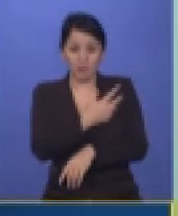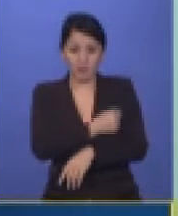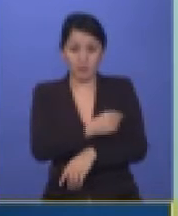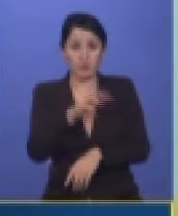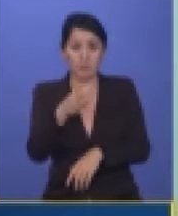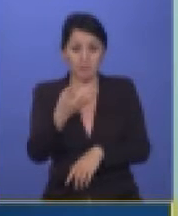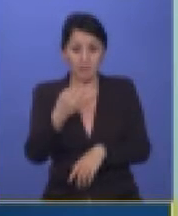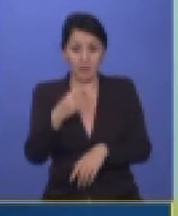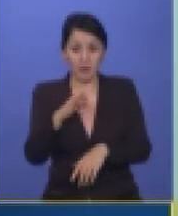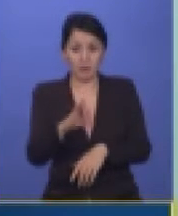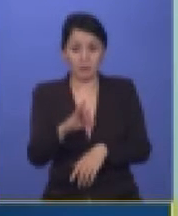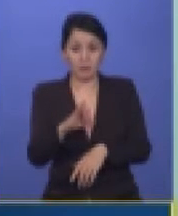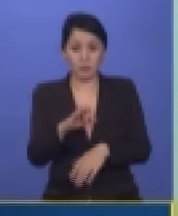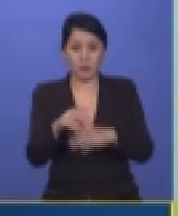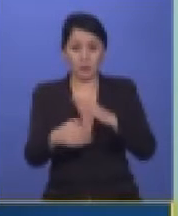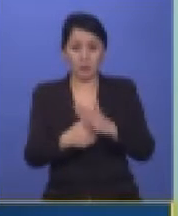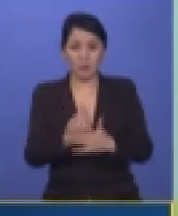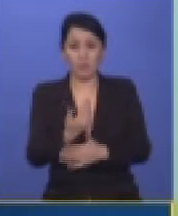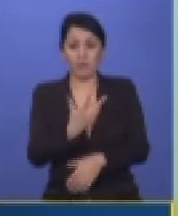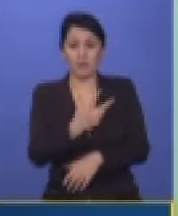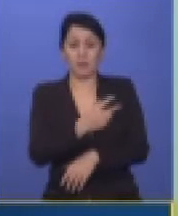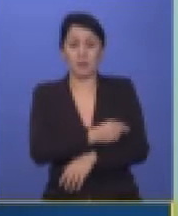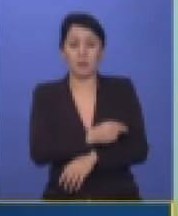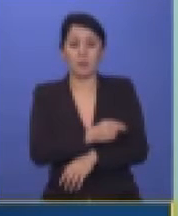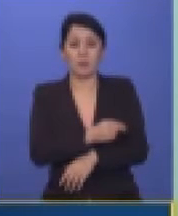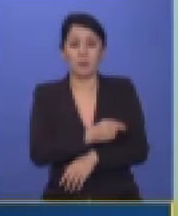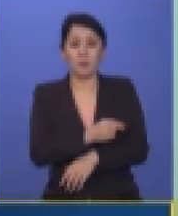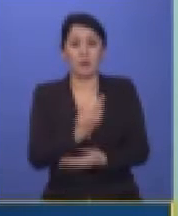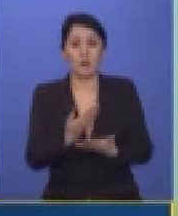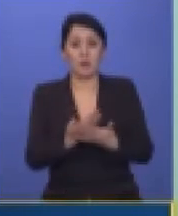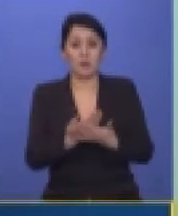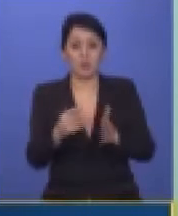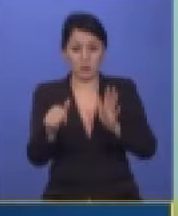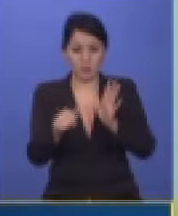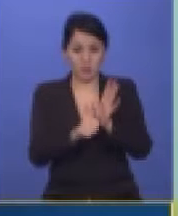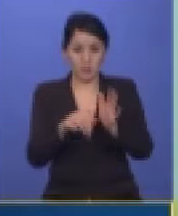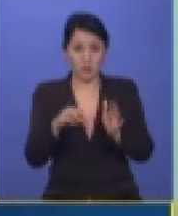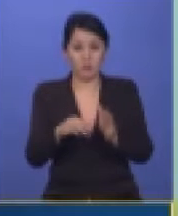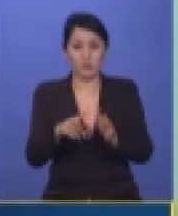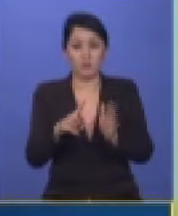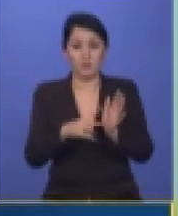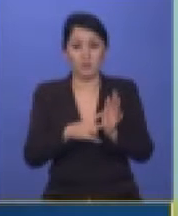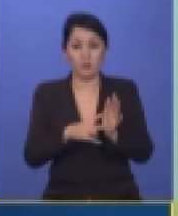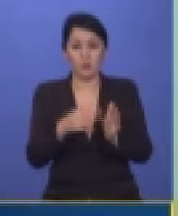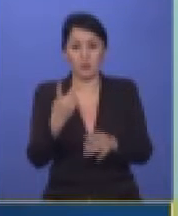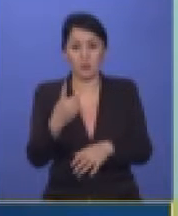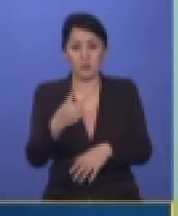май месяц, уже подлежат на данный день ревакцинации. Это где-то примерно 6932 человека.